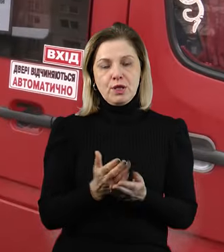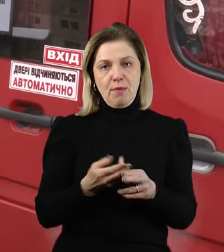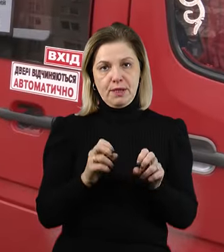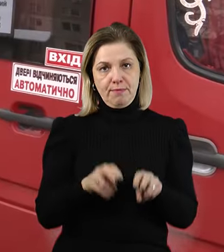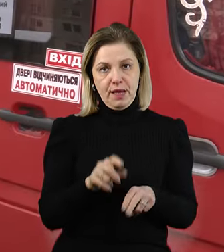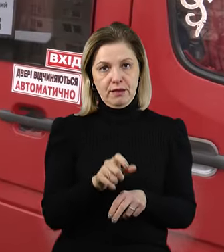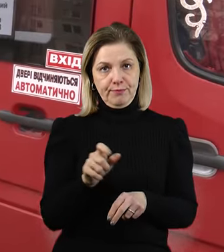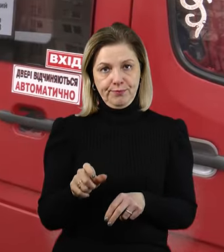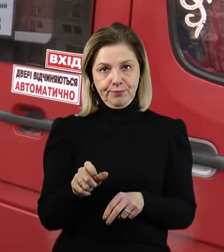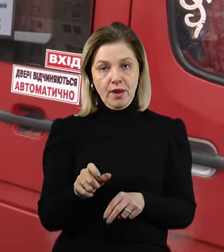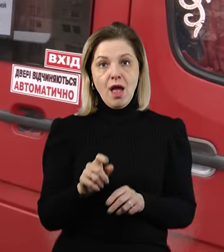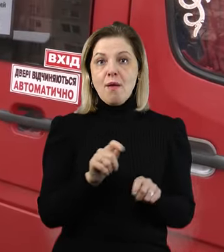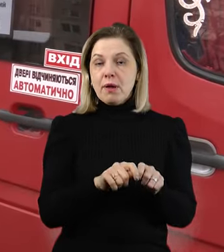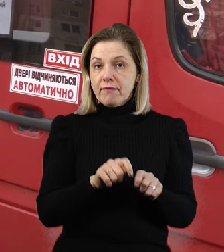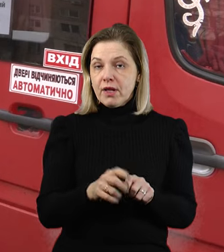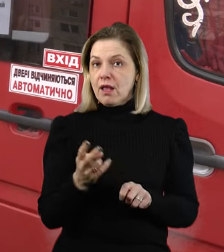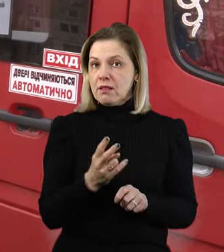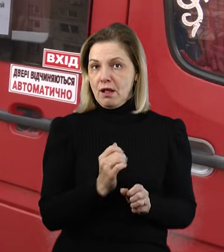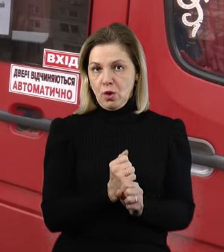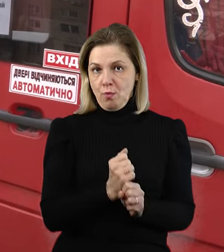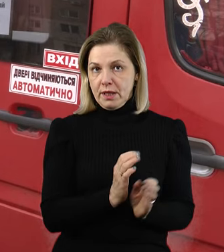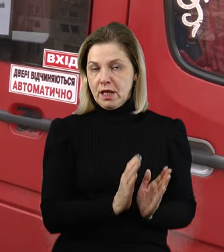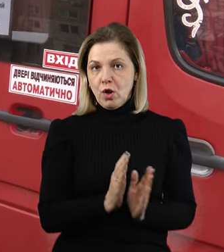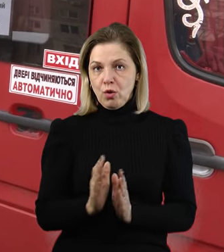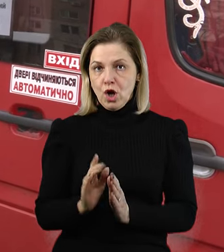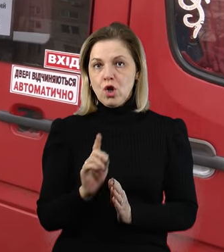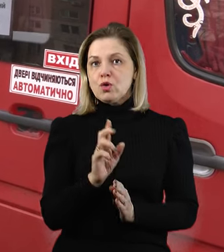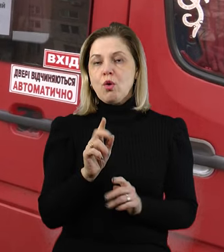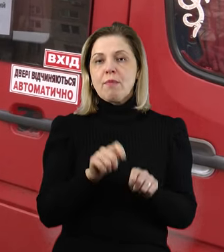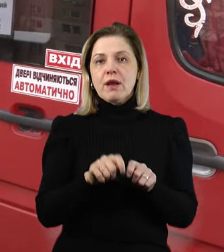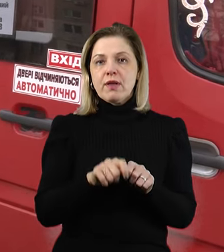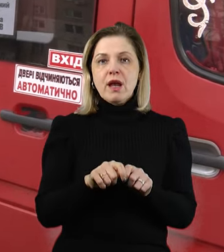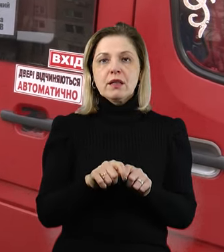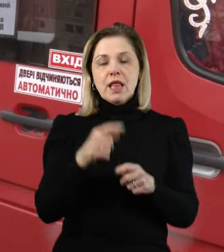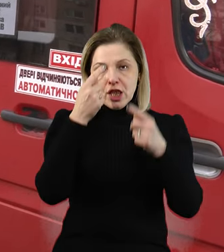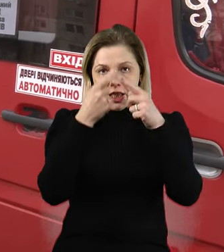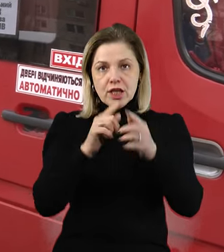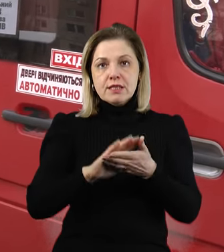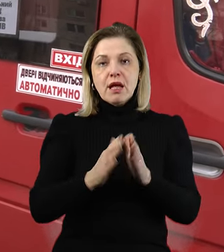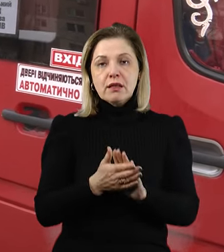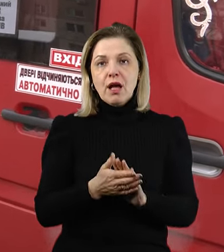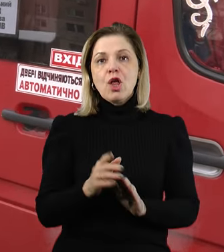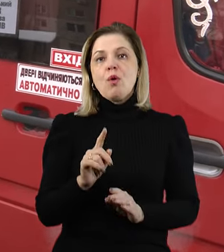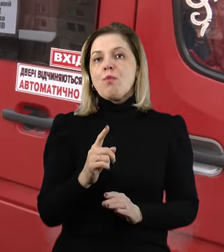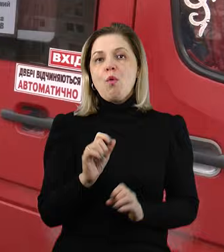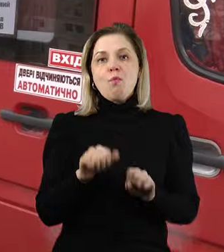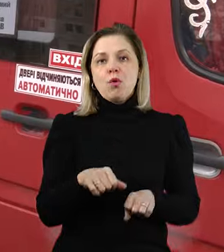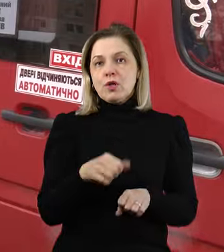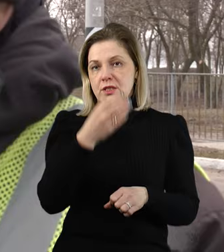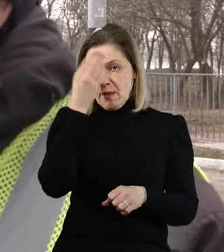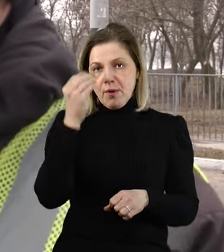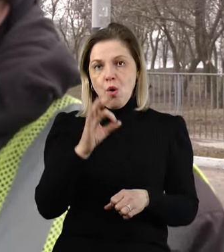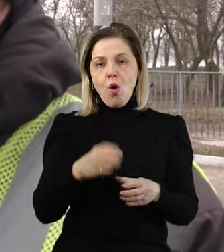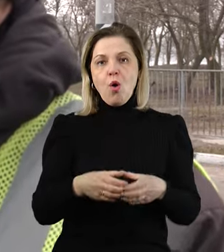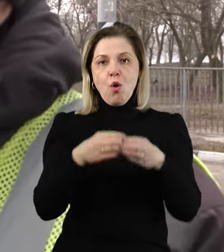Потрібні регулярно їх робити, щоб слідкувати за машинами, за технічним станом, бо хтось може десь там не перевірити вогнегасник,